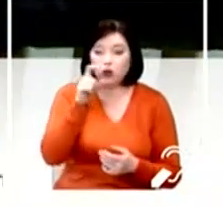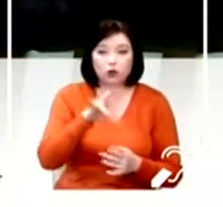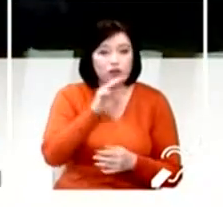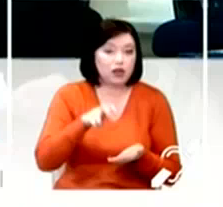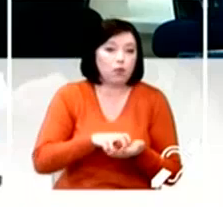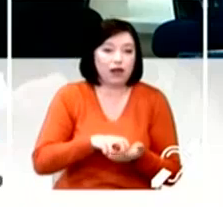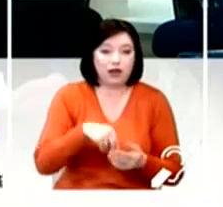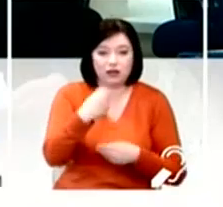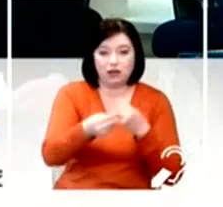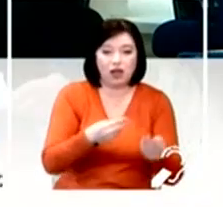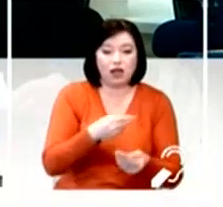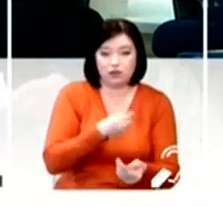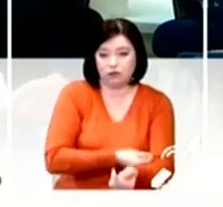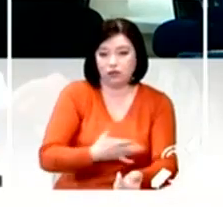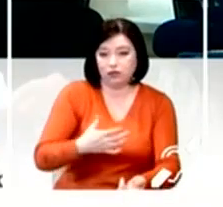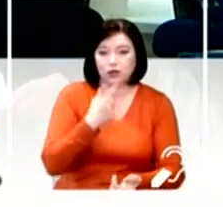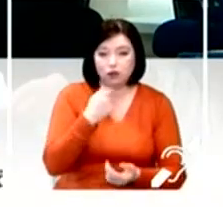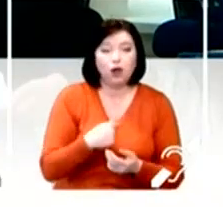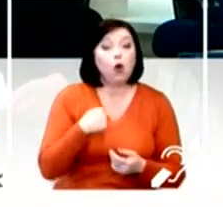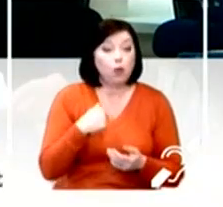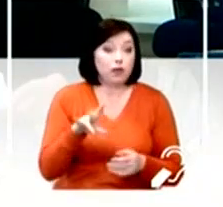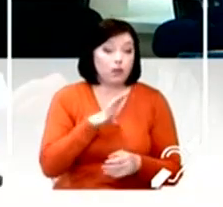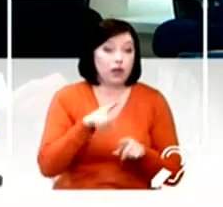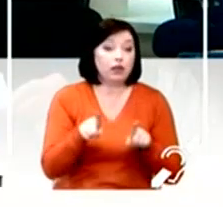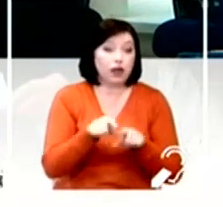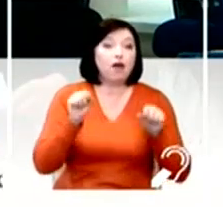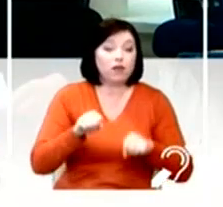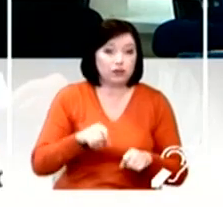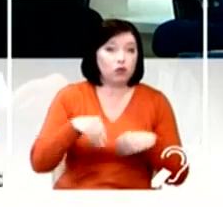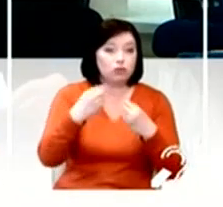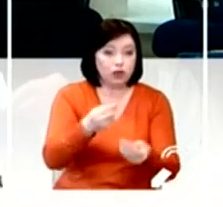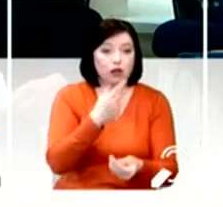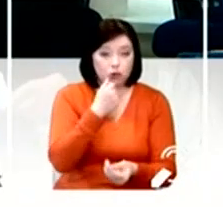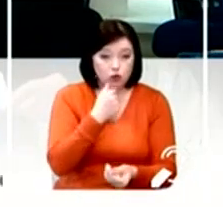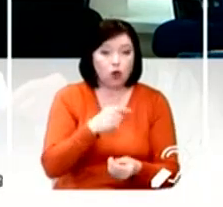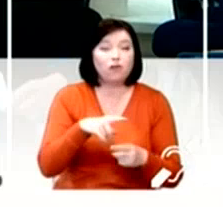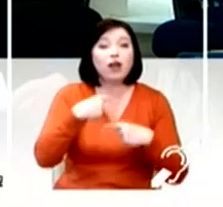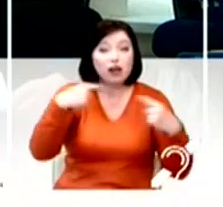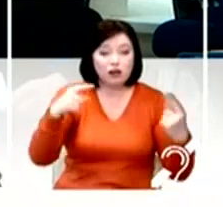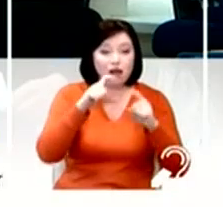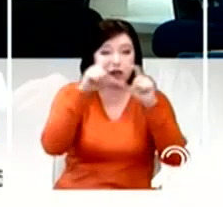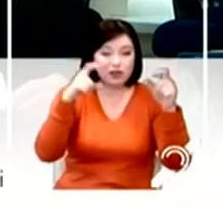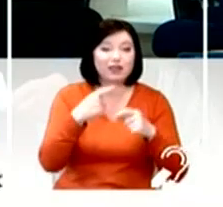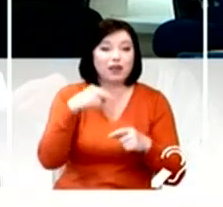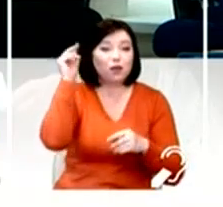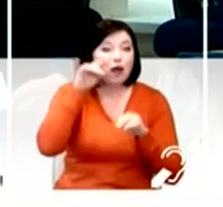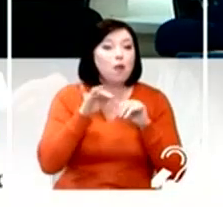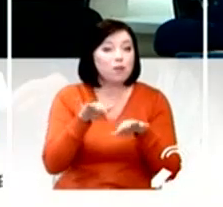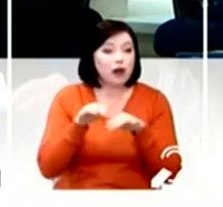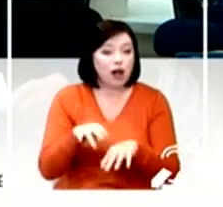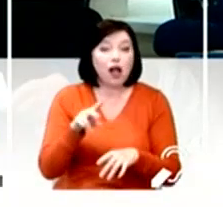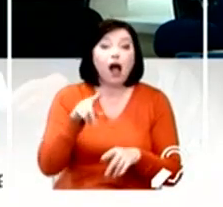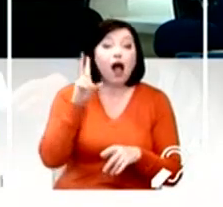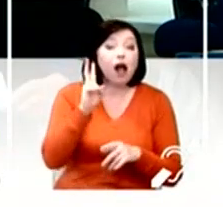de bunăvoie. Am avut posibilitatea să donăm sânge anul acesta în instituțiile medico-sanitare unde facem practica, iar cei care nu